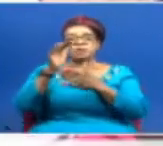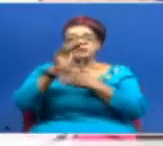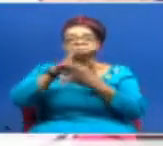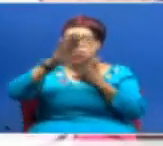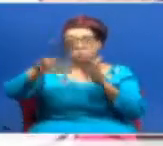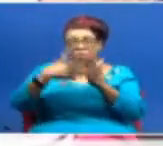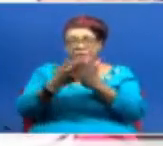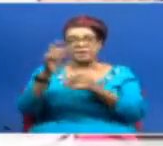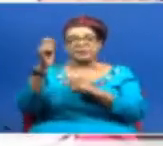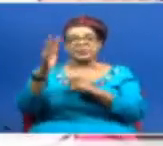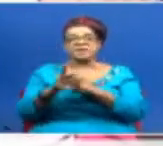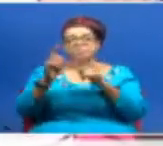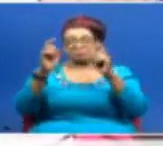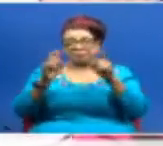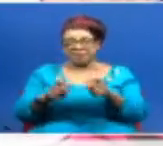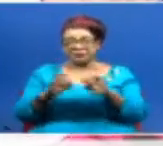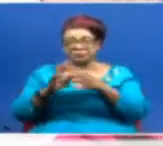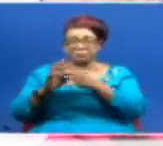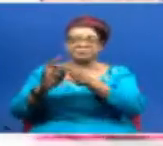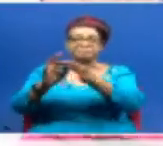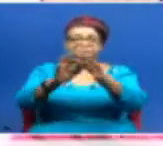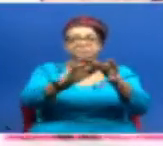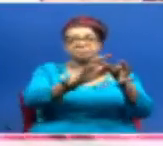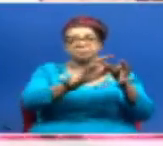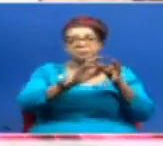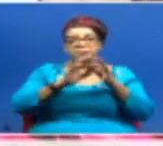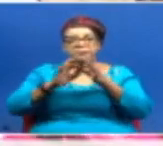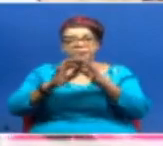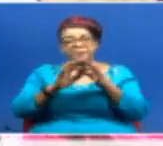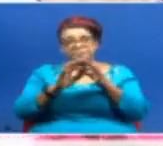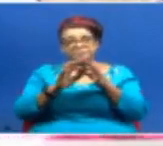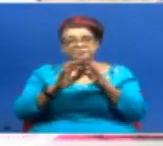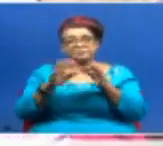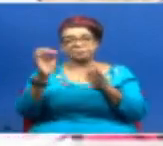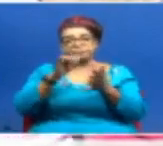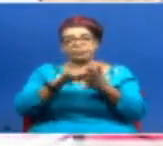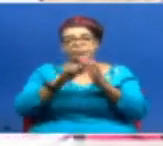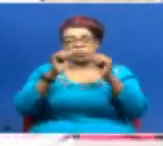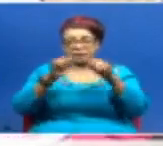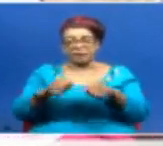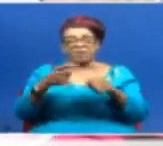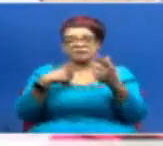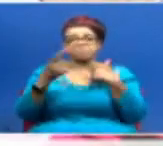wote wash wote pamoja tue neno la amani